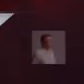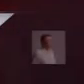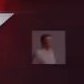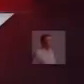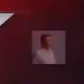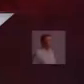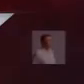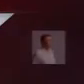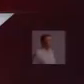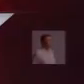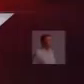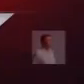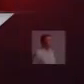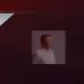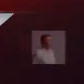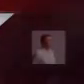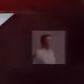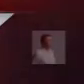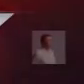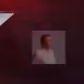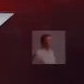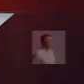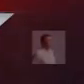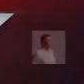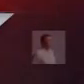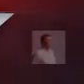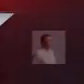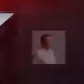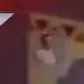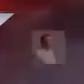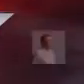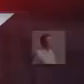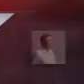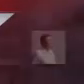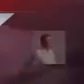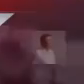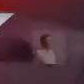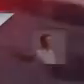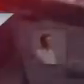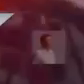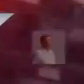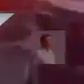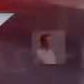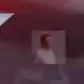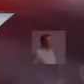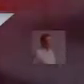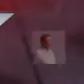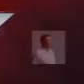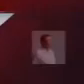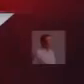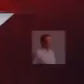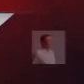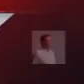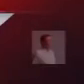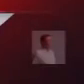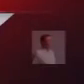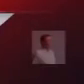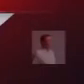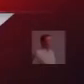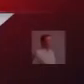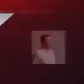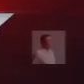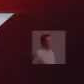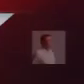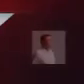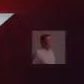本土疫情趋缓，行政院再度研拟是否发振兴券，传出今年可能是五倍券，还有立委更喊要发